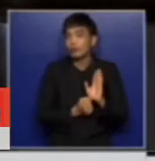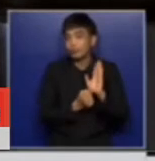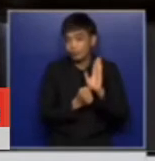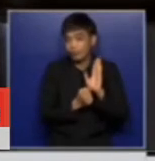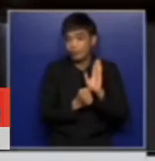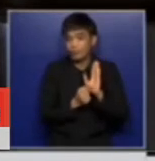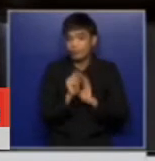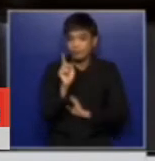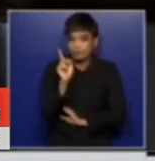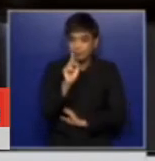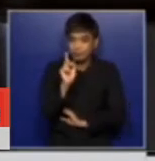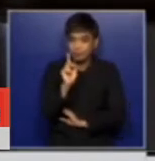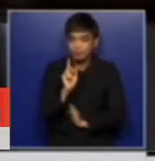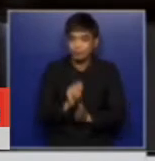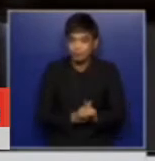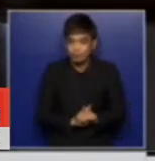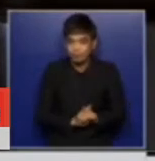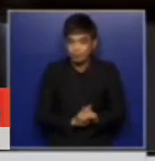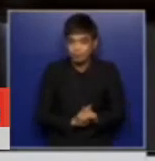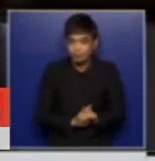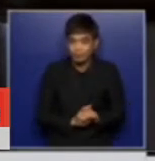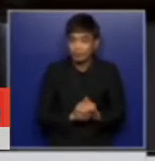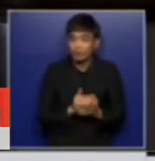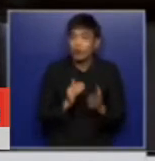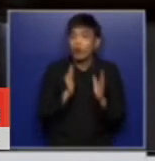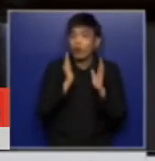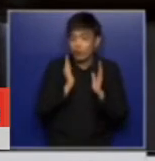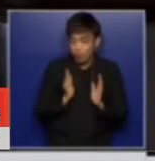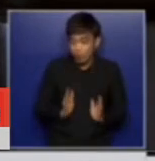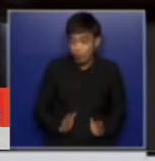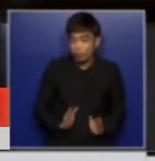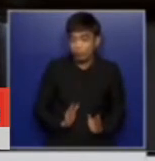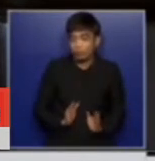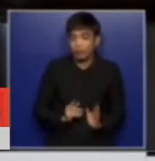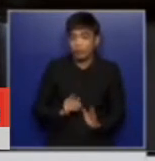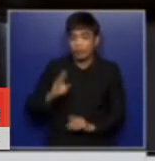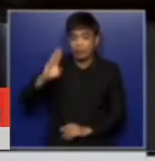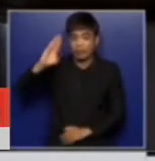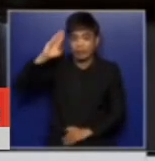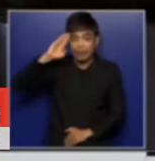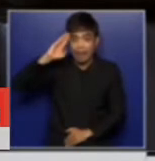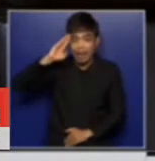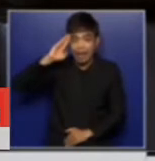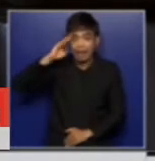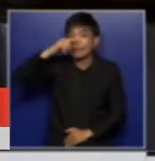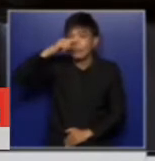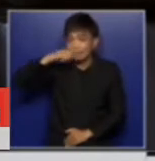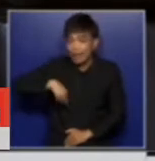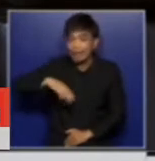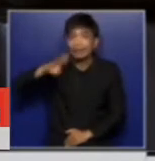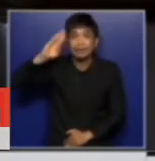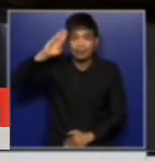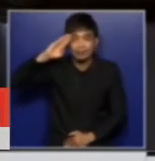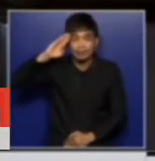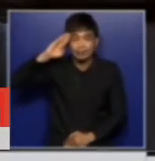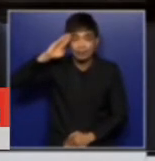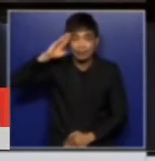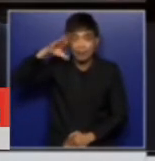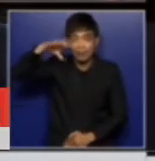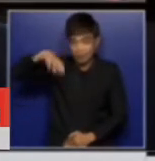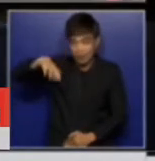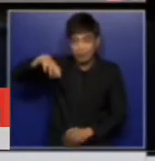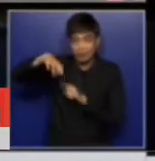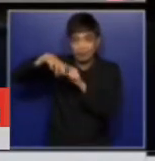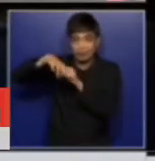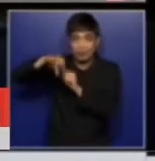ที่สุดผมเอากำลังพลของกองทัพไทยท่านประธานทราบไหมครับกำลังพลของกองทัพไทยตามข้อ